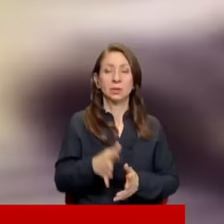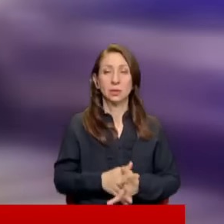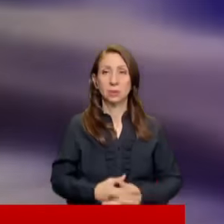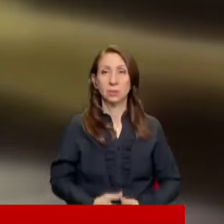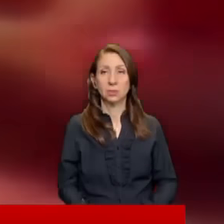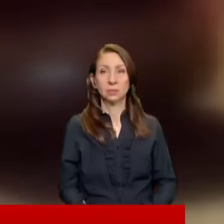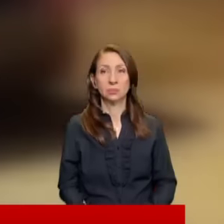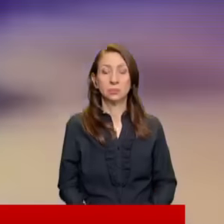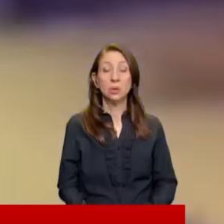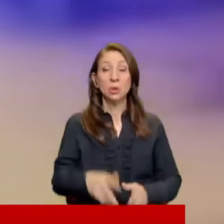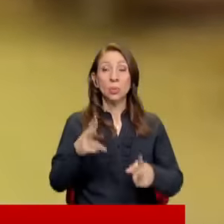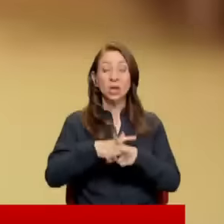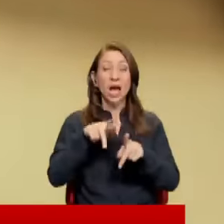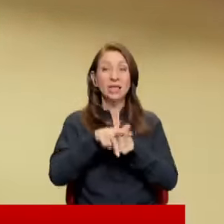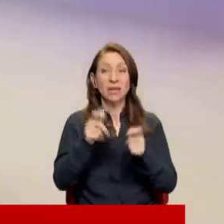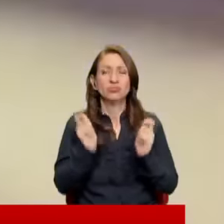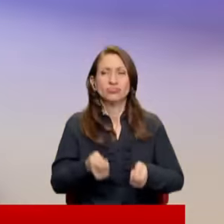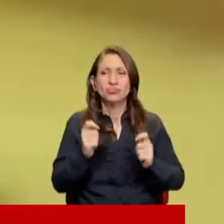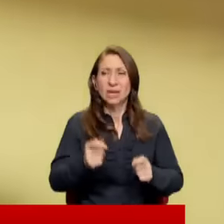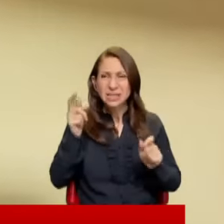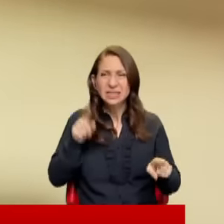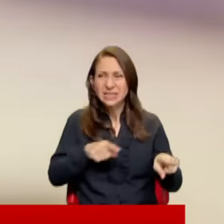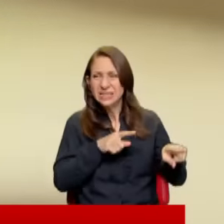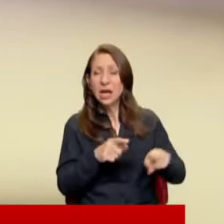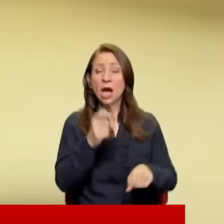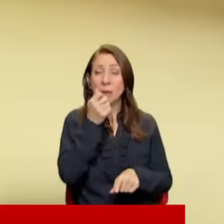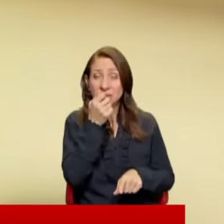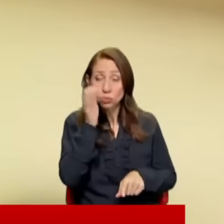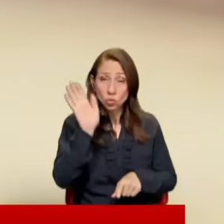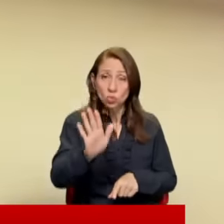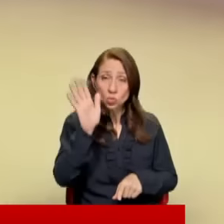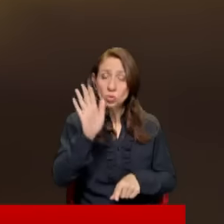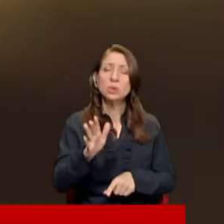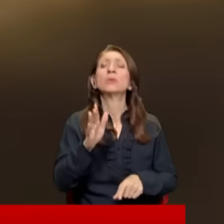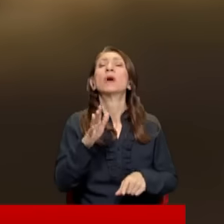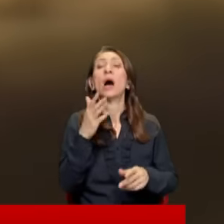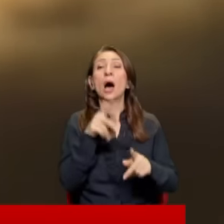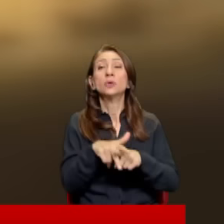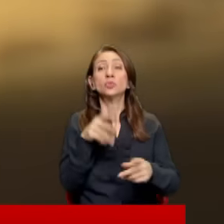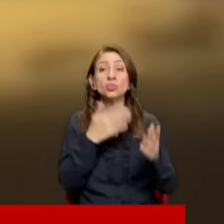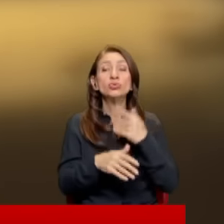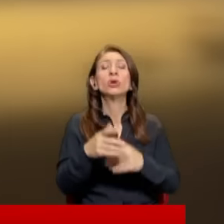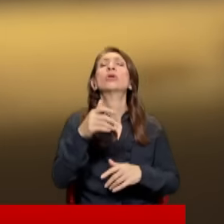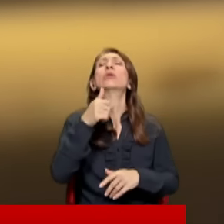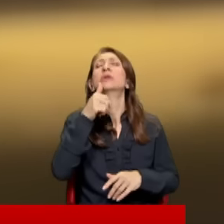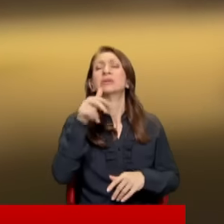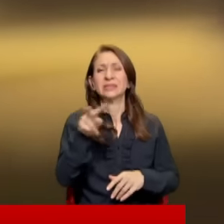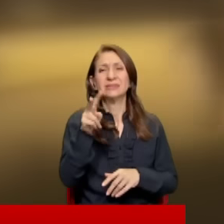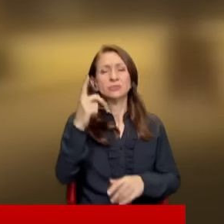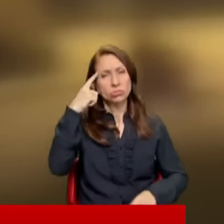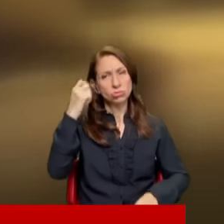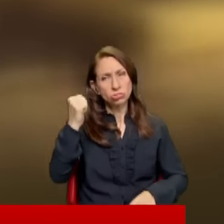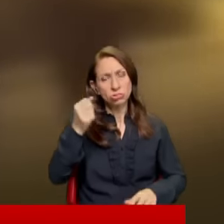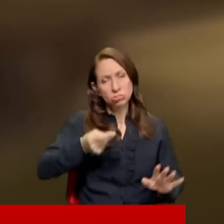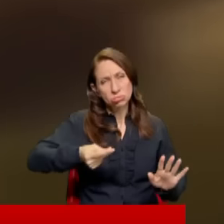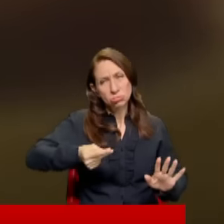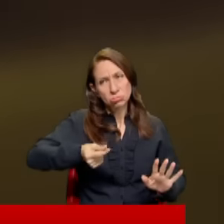düşündüler polis at arabasının arkasından defalarca anonsta durun Dedi at yoruldu ama şahıslar kaçmaya çalışmaktan